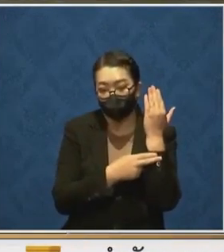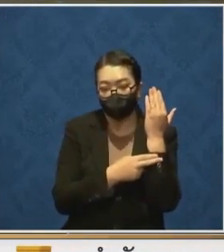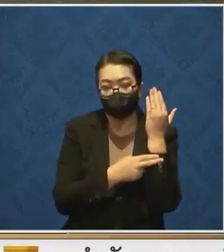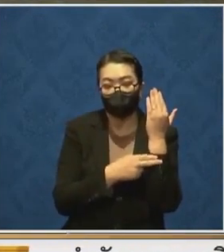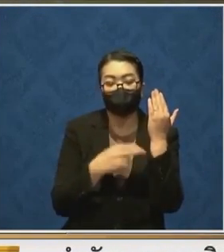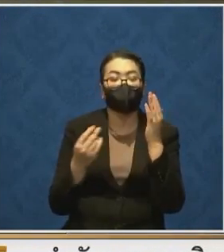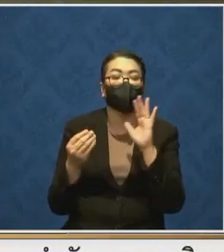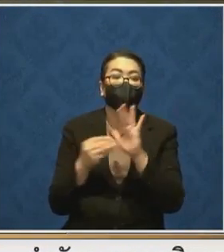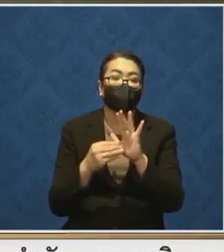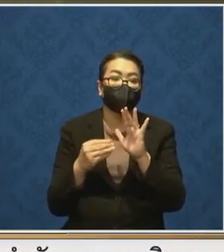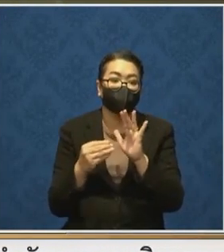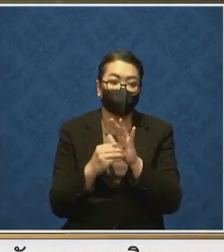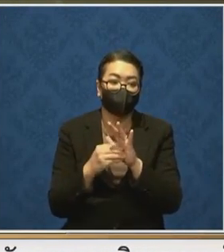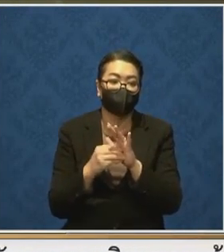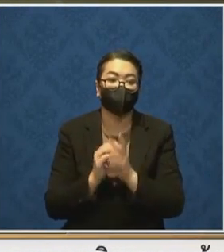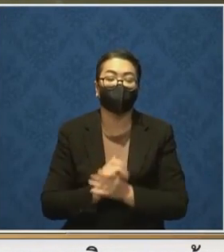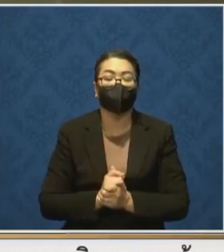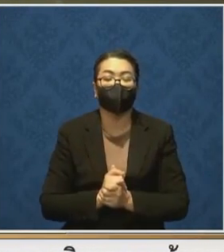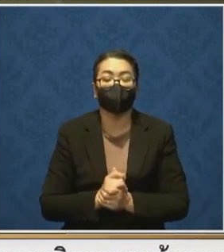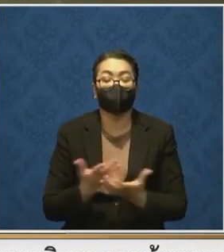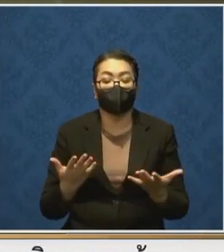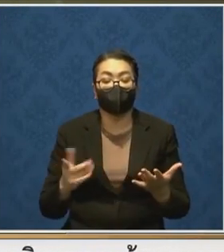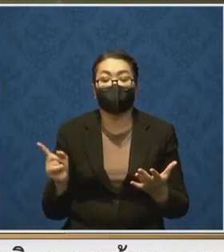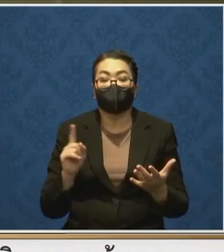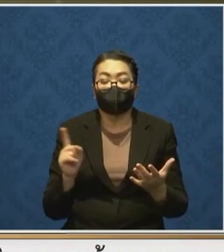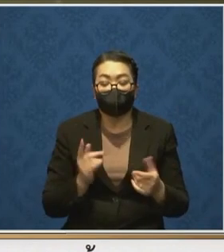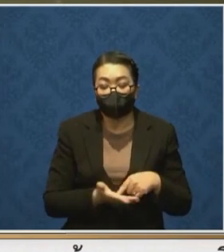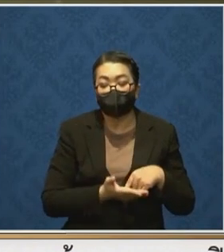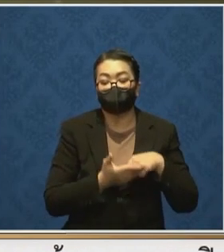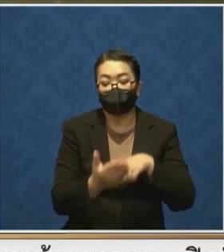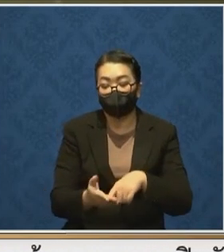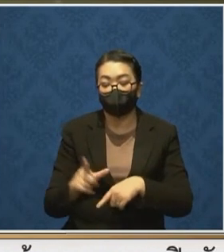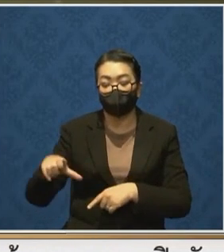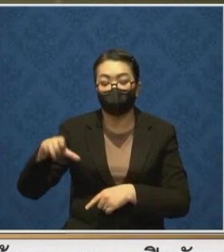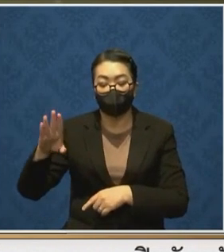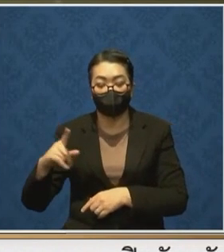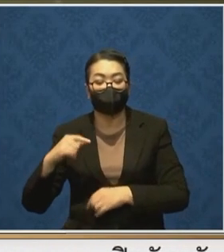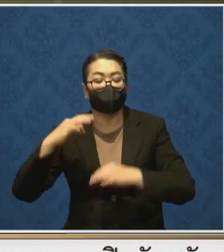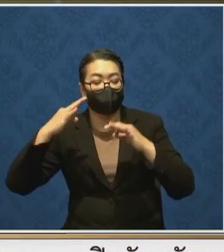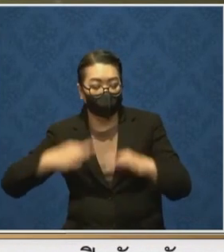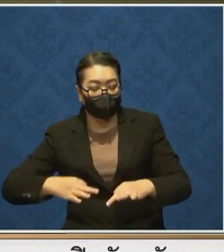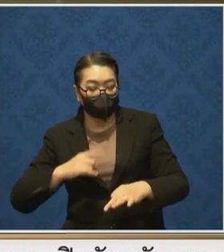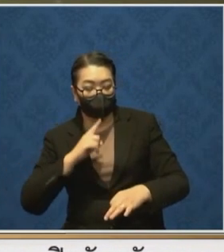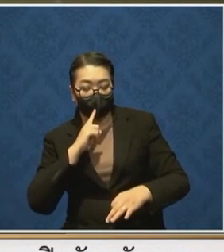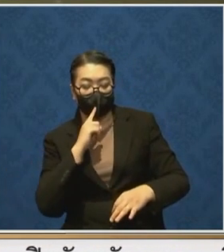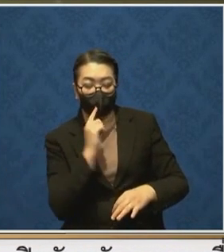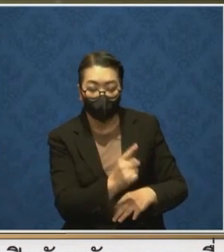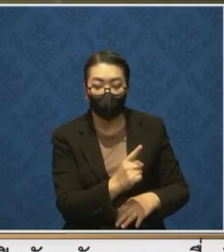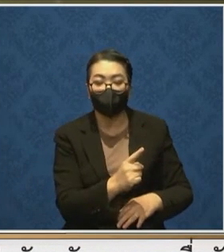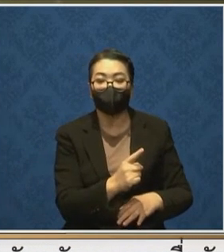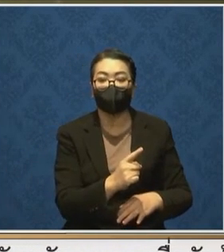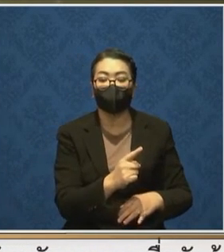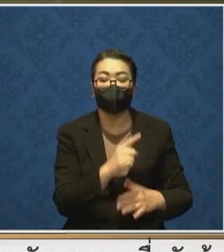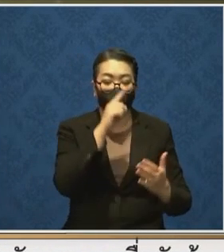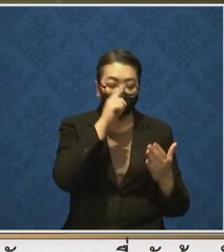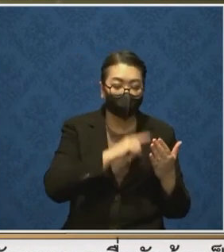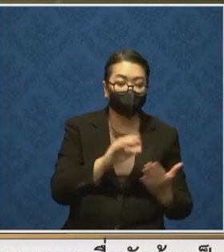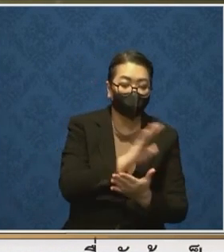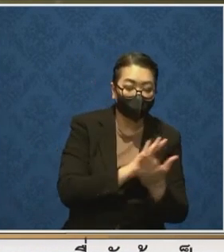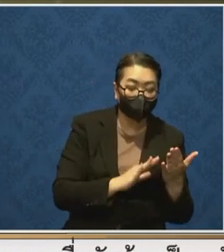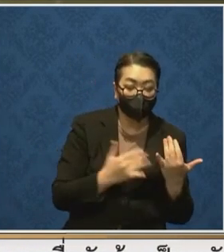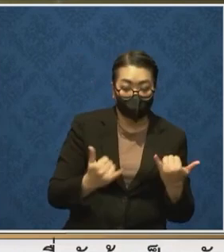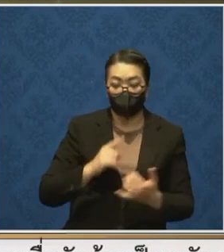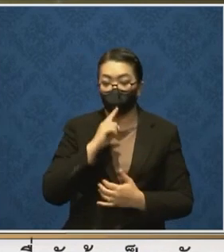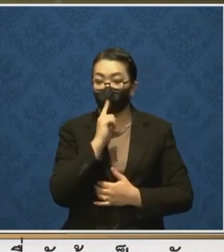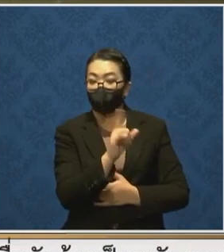un ครูเทพมหานครเป็ช่วเวลาที่บริษัท King's Gate จะตัดสินใจฟ้องรประเทศไย ตอนนยไม่